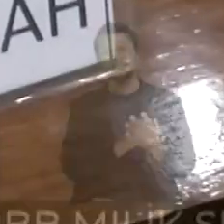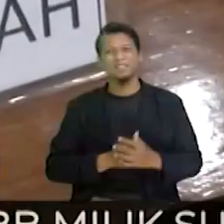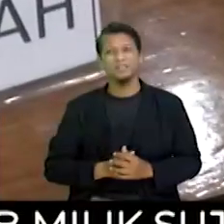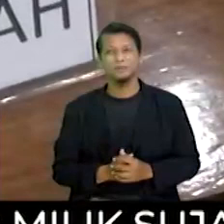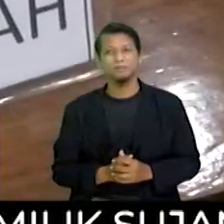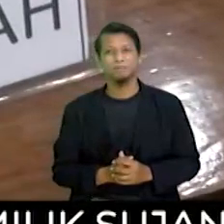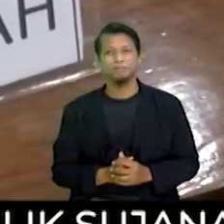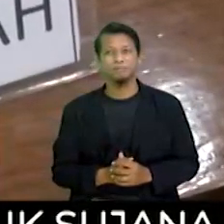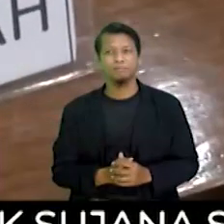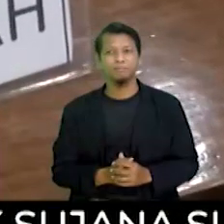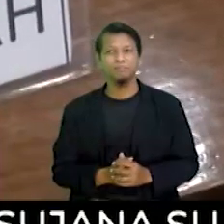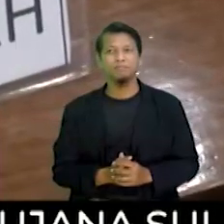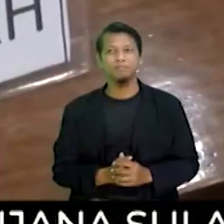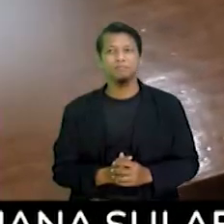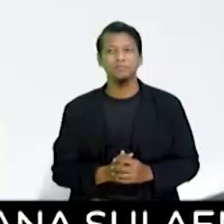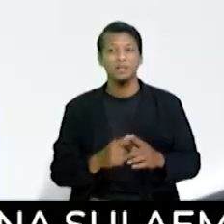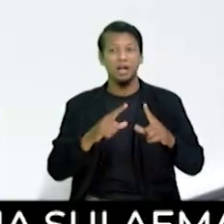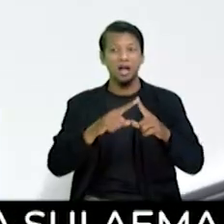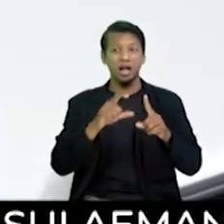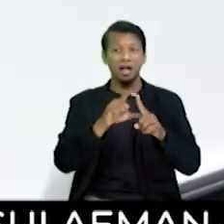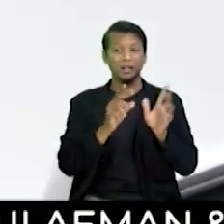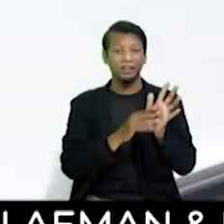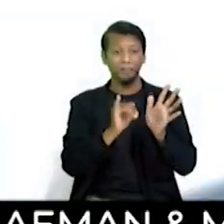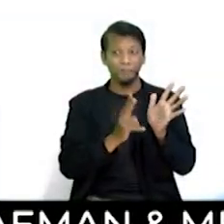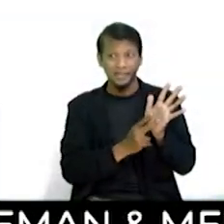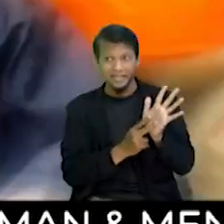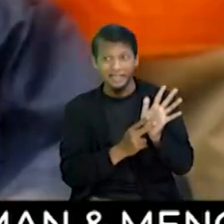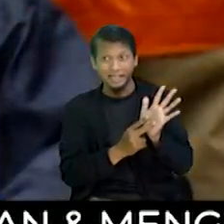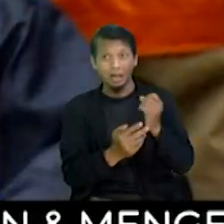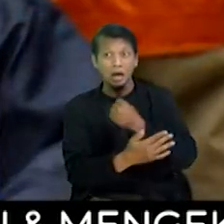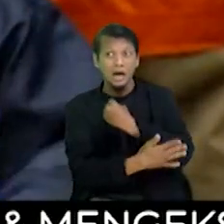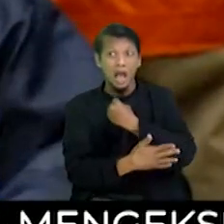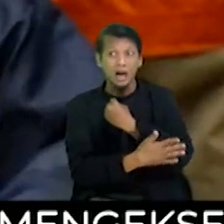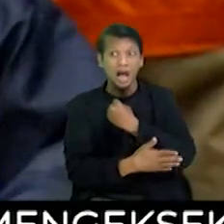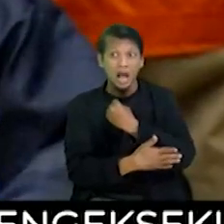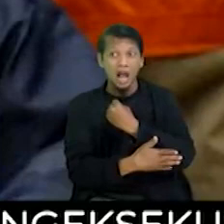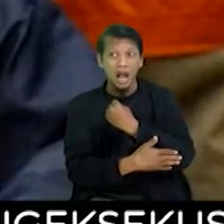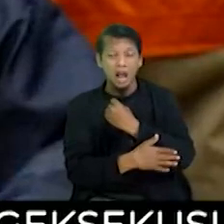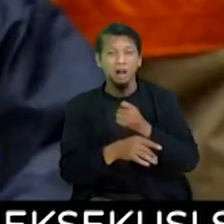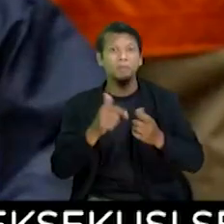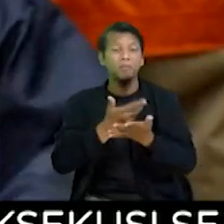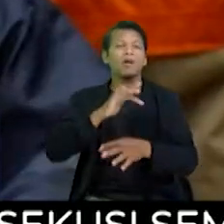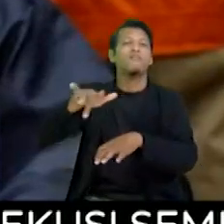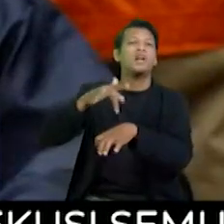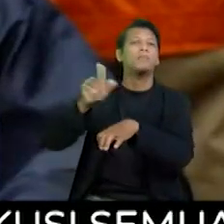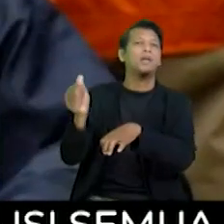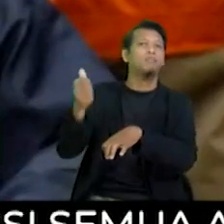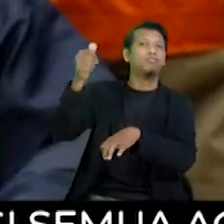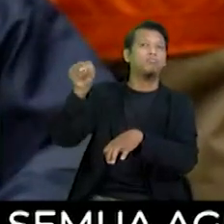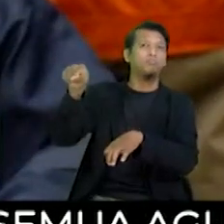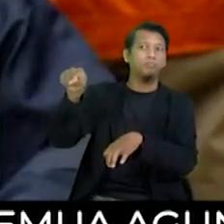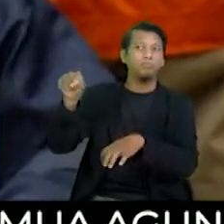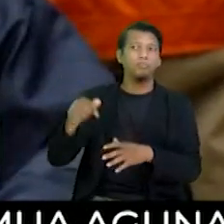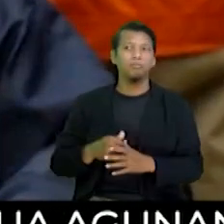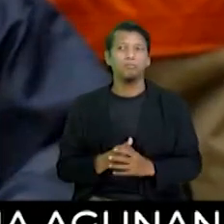Server atau admin situs tersebut telah terdeteksi berada di negara Filipina. Aplikasi bernama 19love.me ini